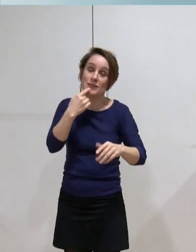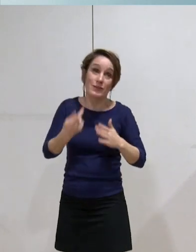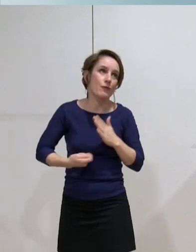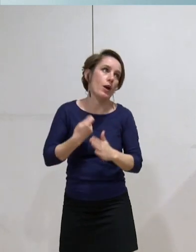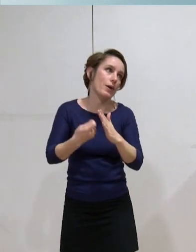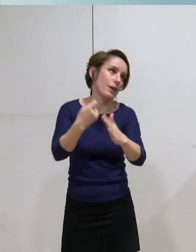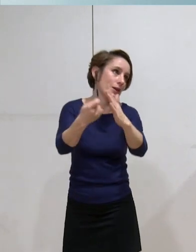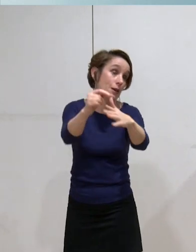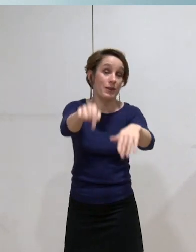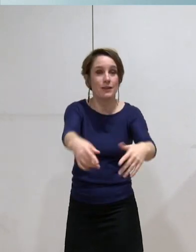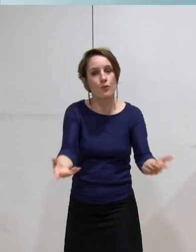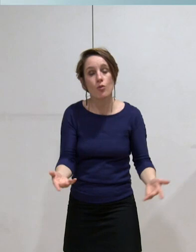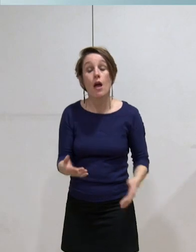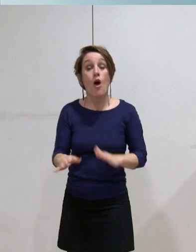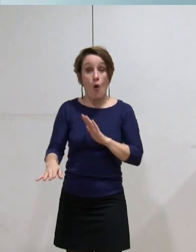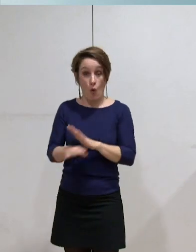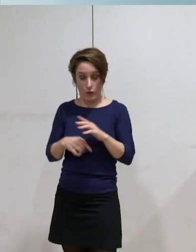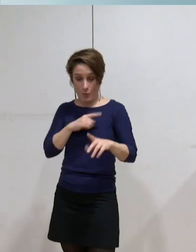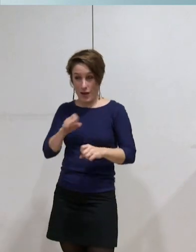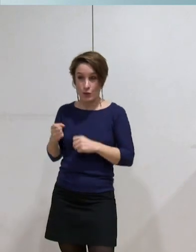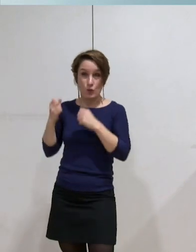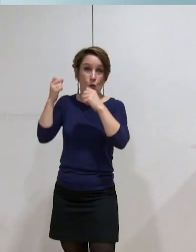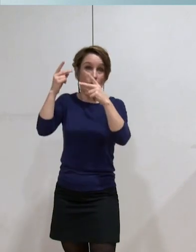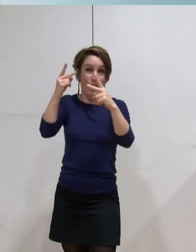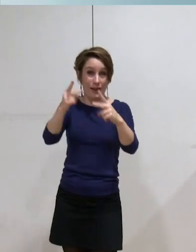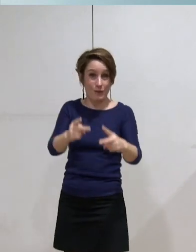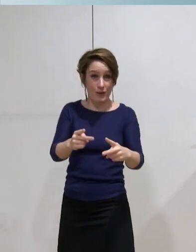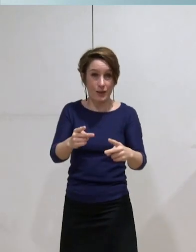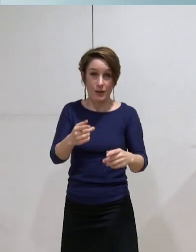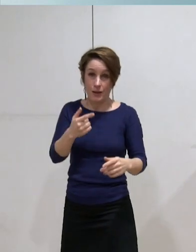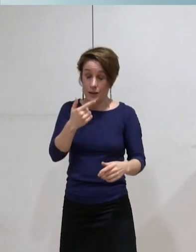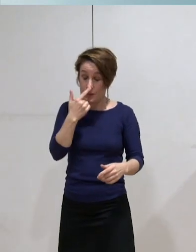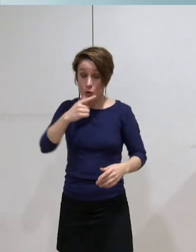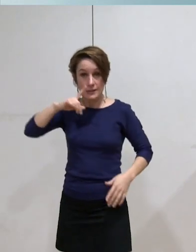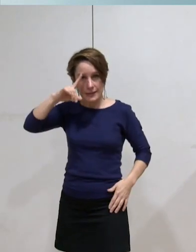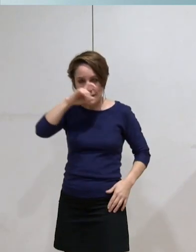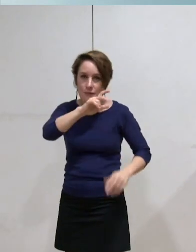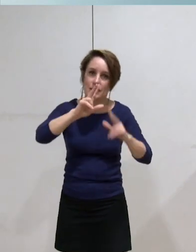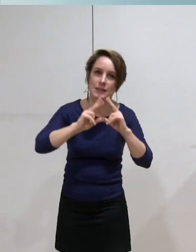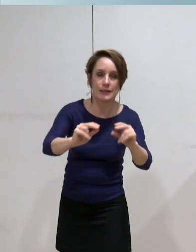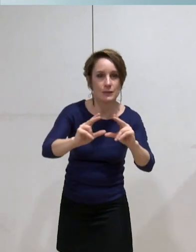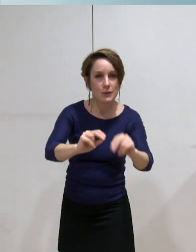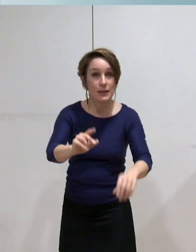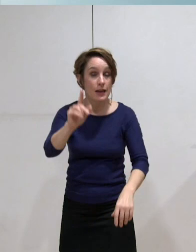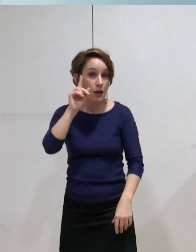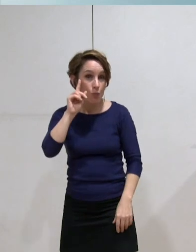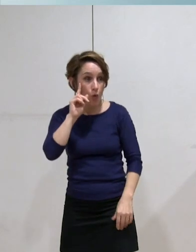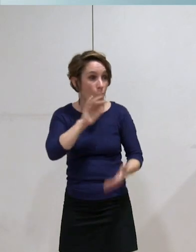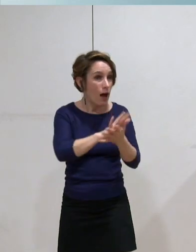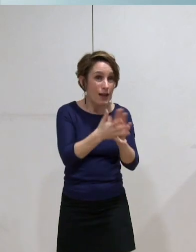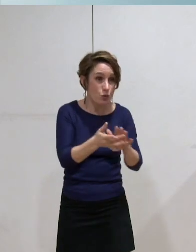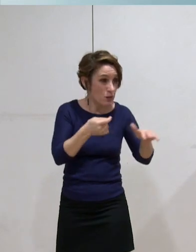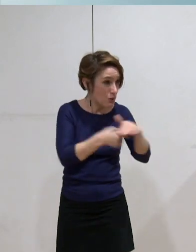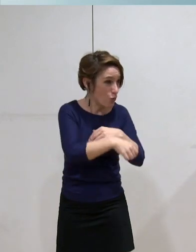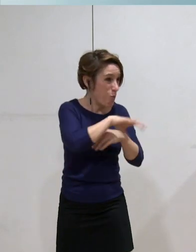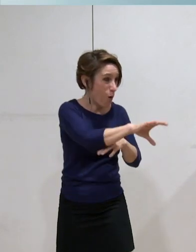arrivés nous avions une difficulté objective à expliciter pourquoi association avait tel montant et pourquoi